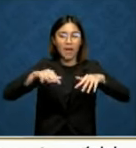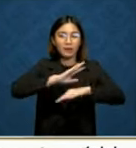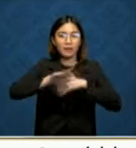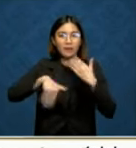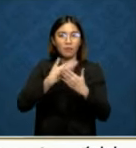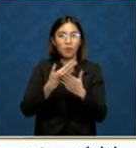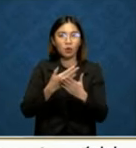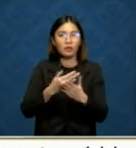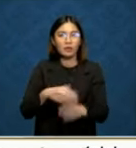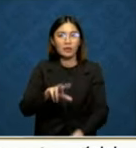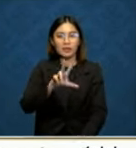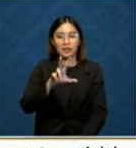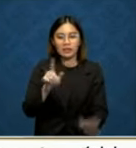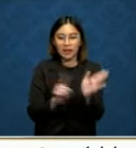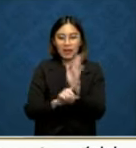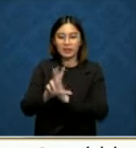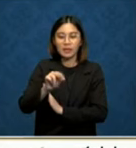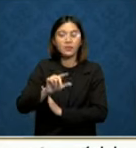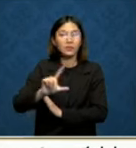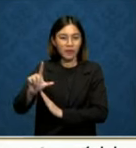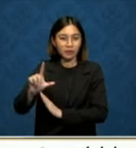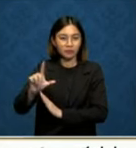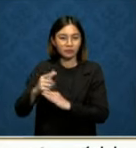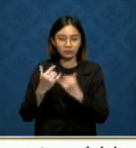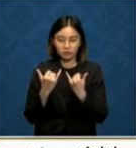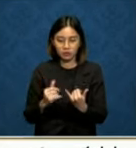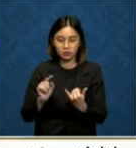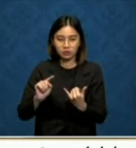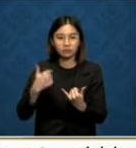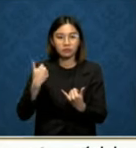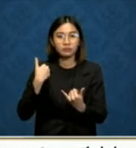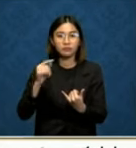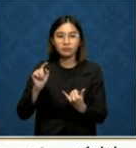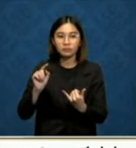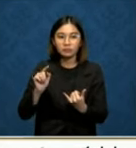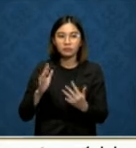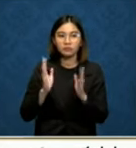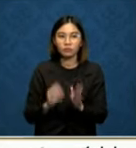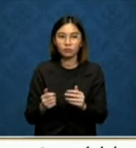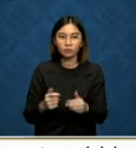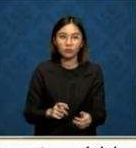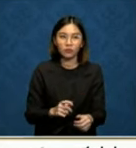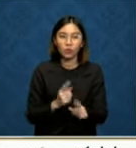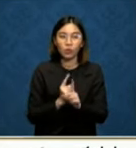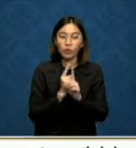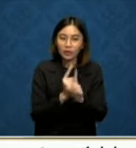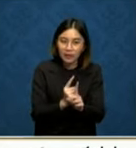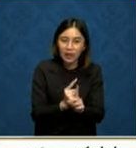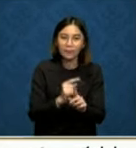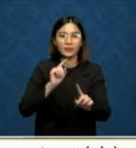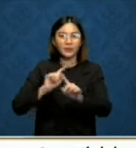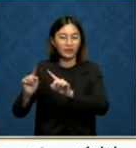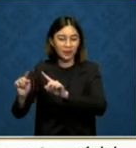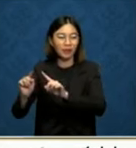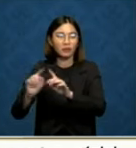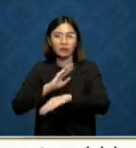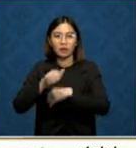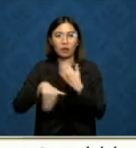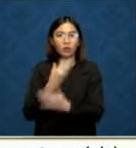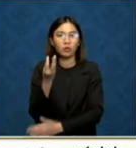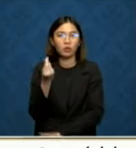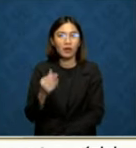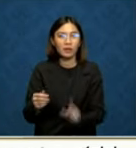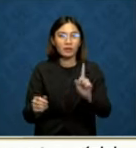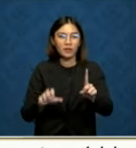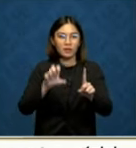มาณ 30 ล้านครั้งนะคะขณะนี้เรามีคนที่ติดตามผลงานของสภาวนมากกว่